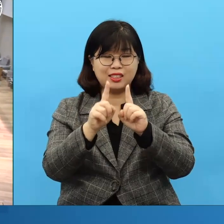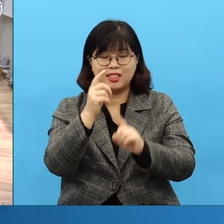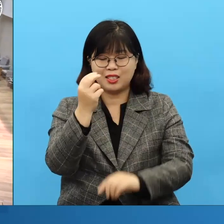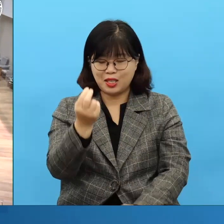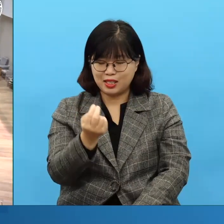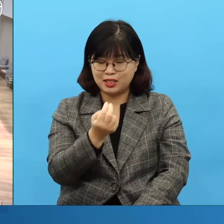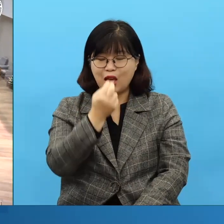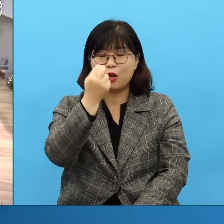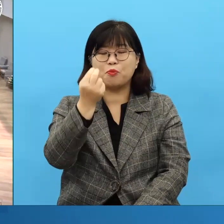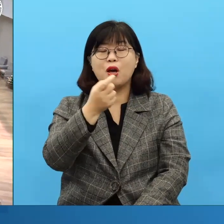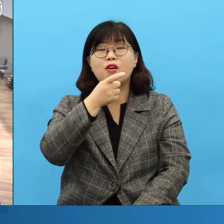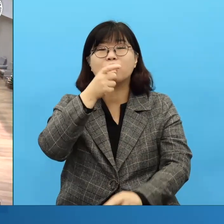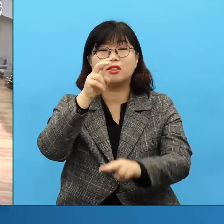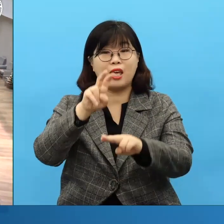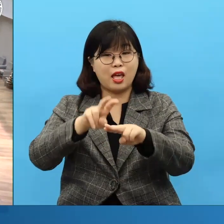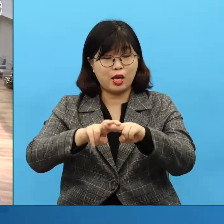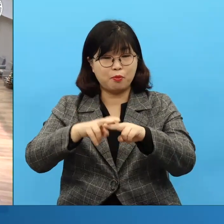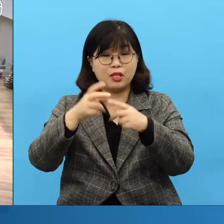말씀